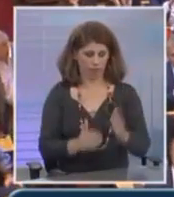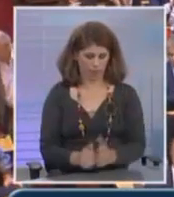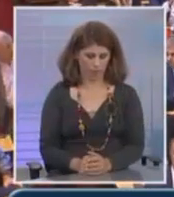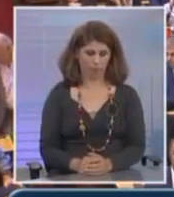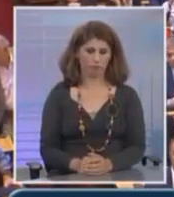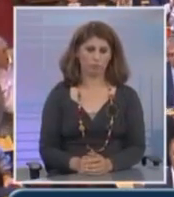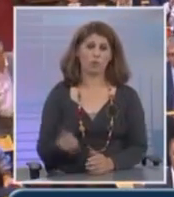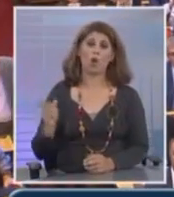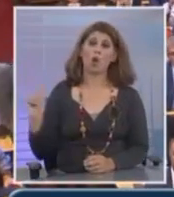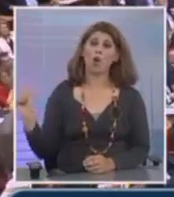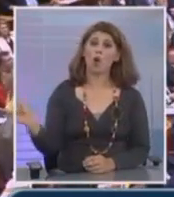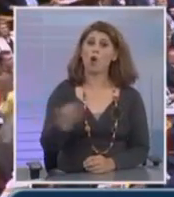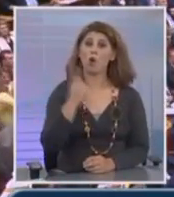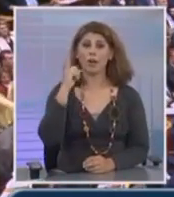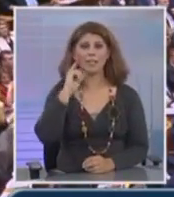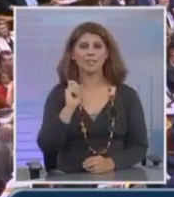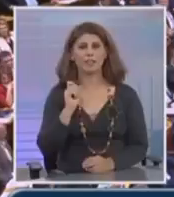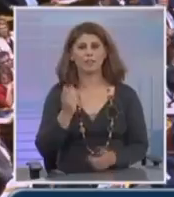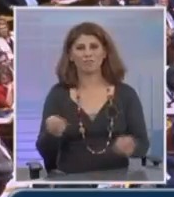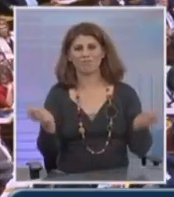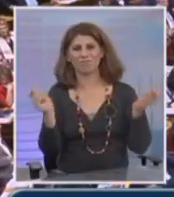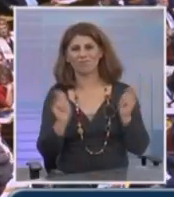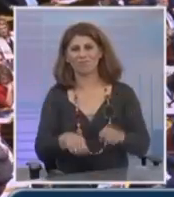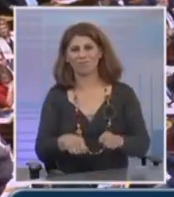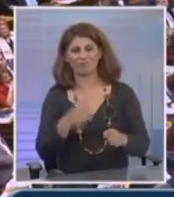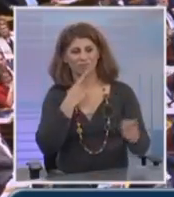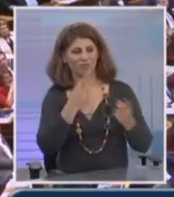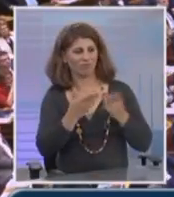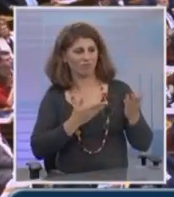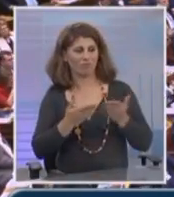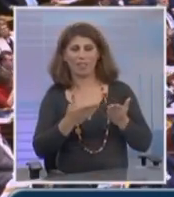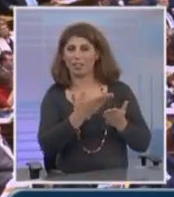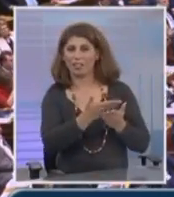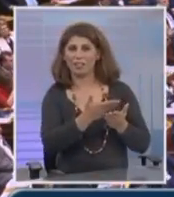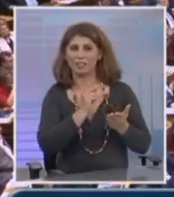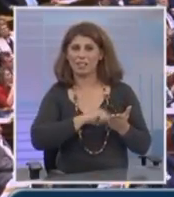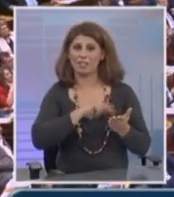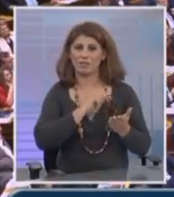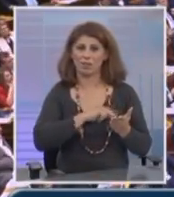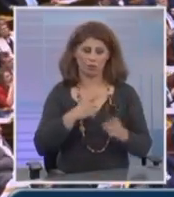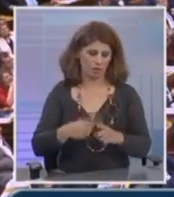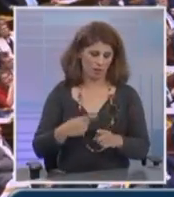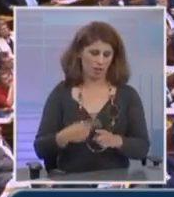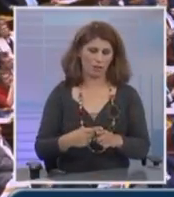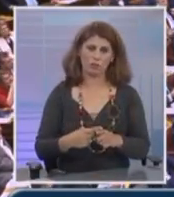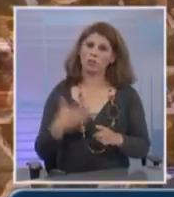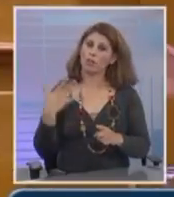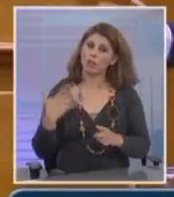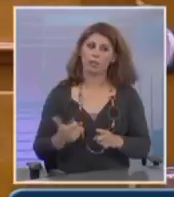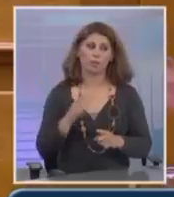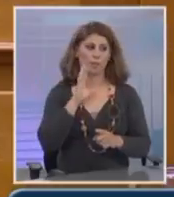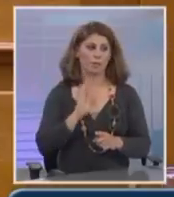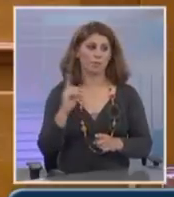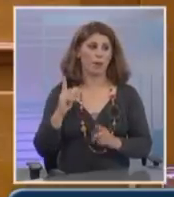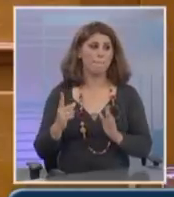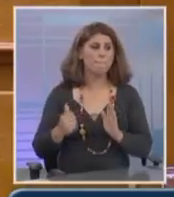Διότι όλοι ξέρουν ότι είναι αδύνατον πια να διαπραγματευτείτε τα συμφέροντα της Ελλάδος. Είχατε πράγματι μια